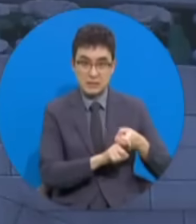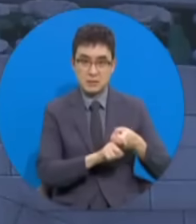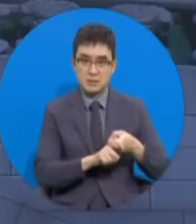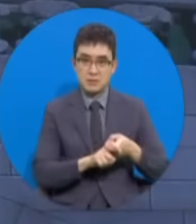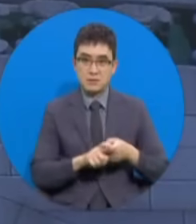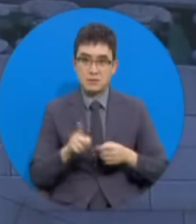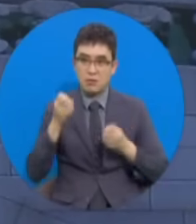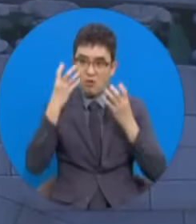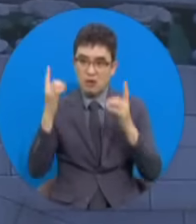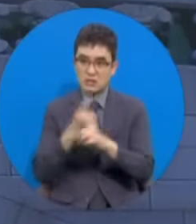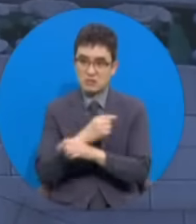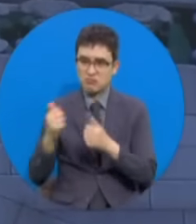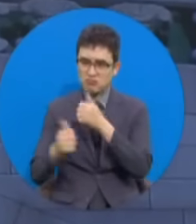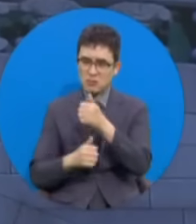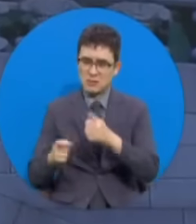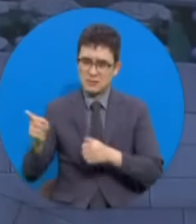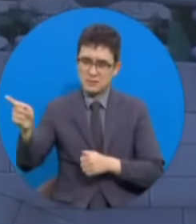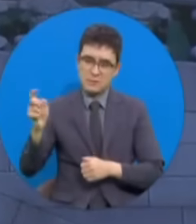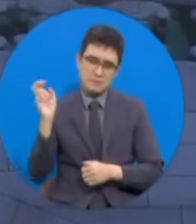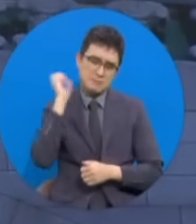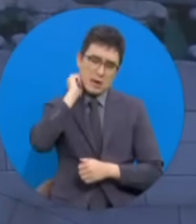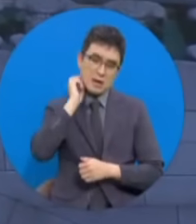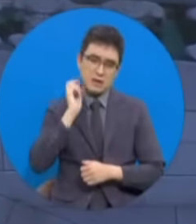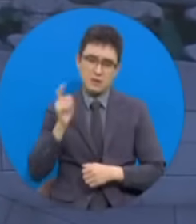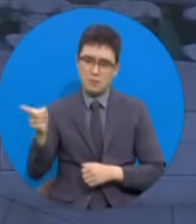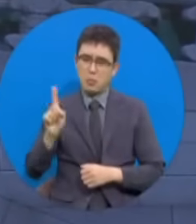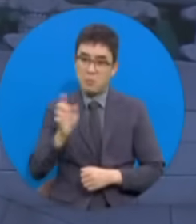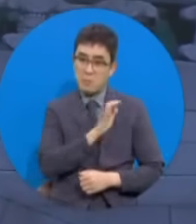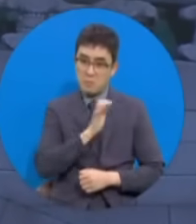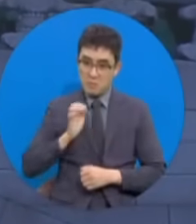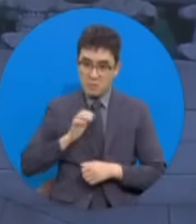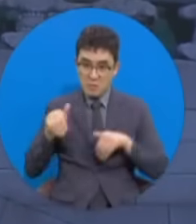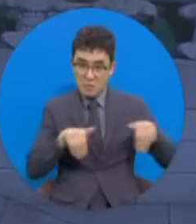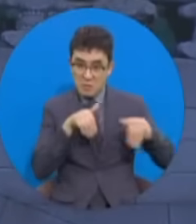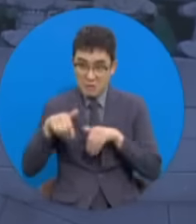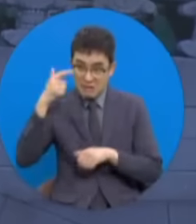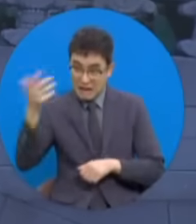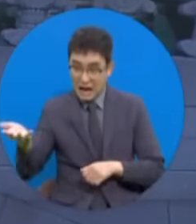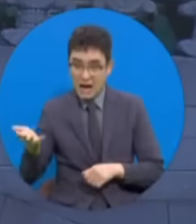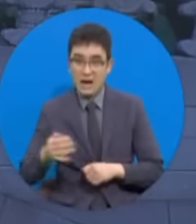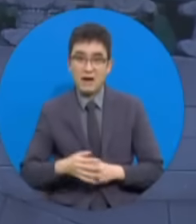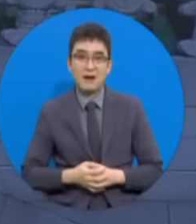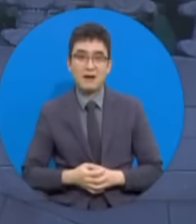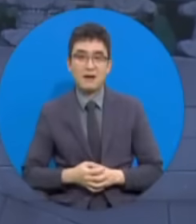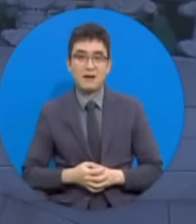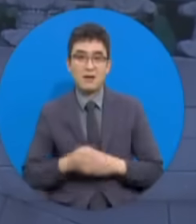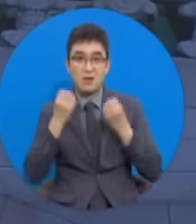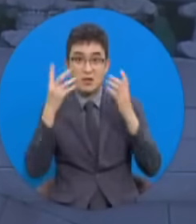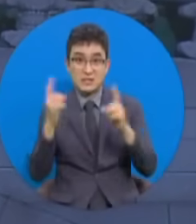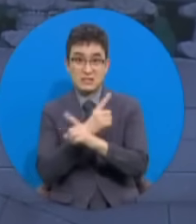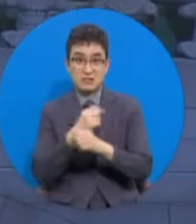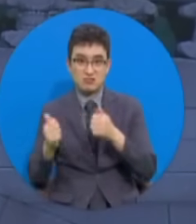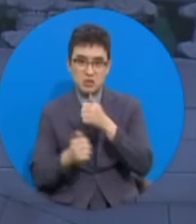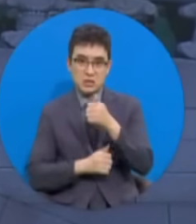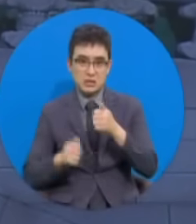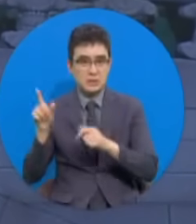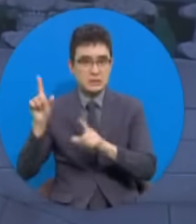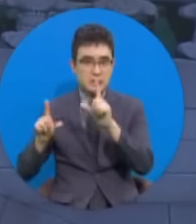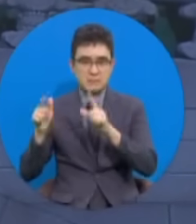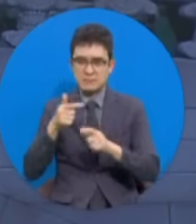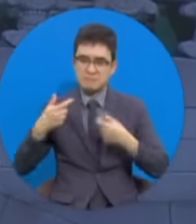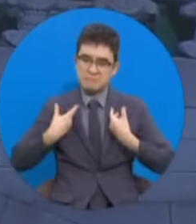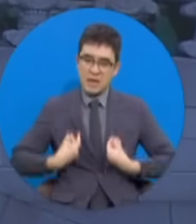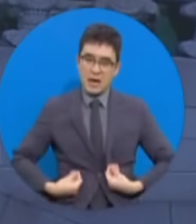뻘악지냐라는 반응을 보이기도 했는데 두 가지 반응이 좀 흥미롭습니다. 혁신위의 반응, 대단히